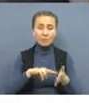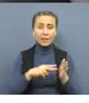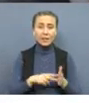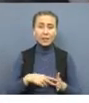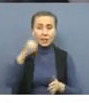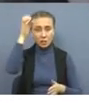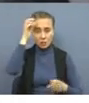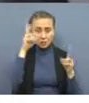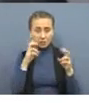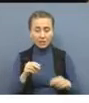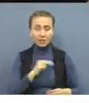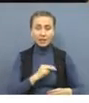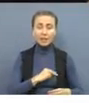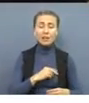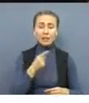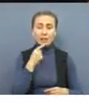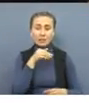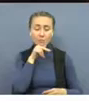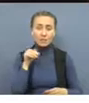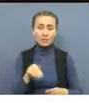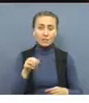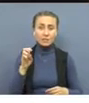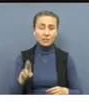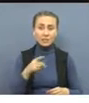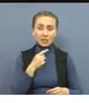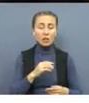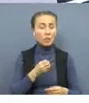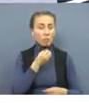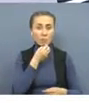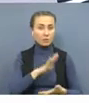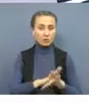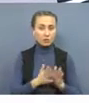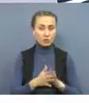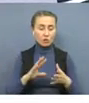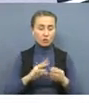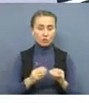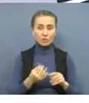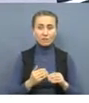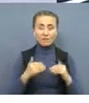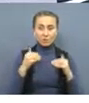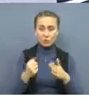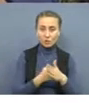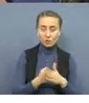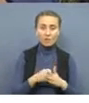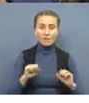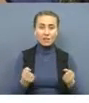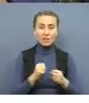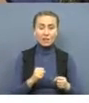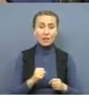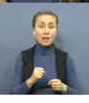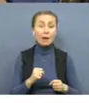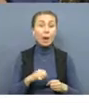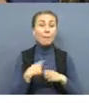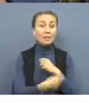работы. Эксперты прогнозируют положительные результаты. Об этом свидетельствуют высокие достижения и возможности материально-технической